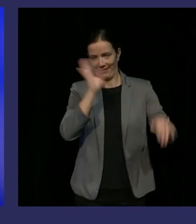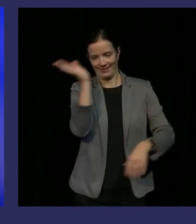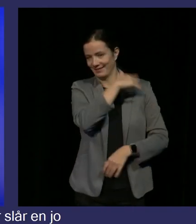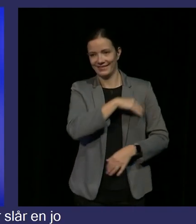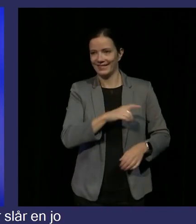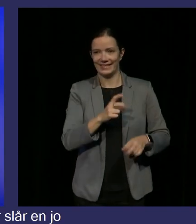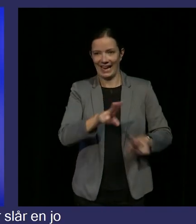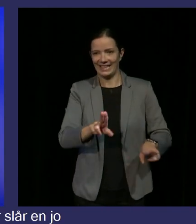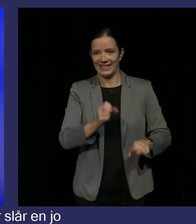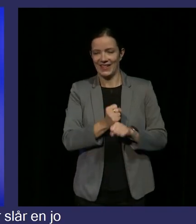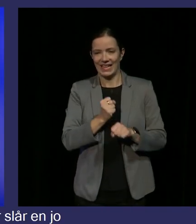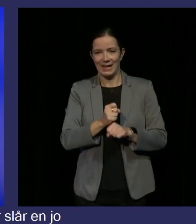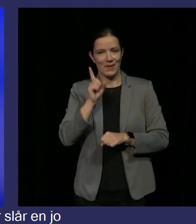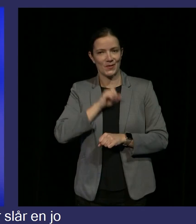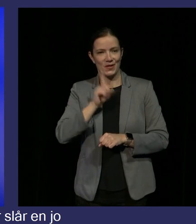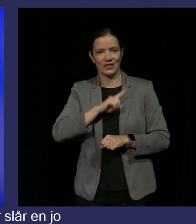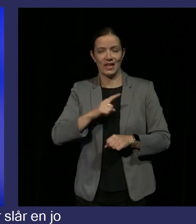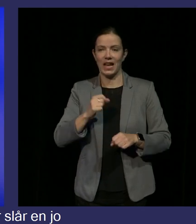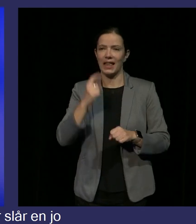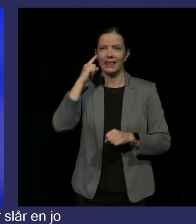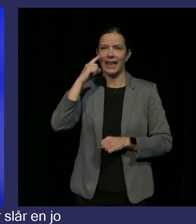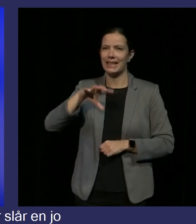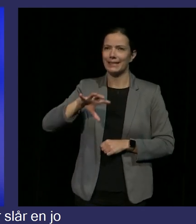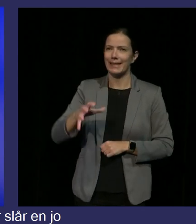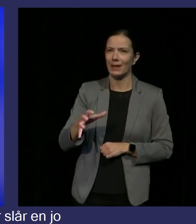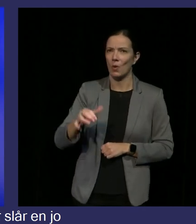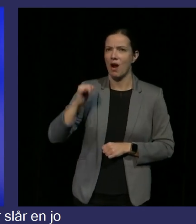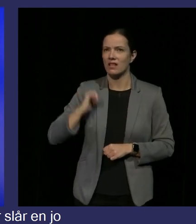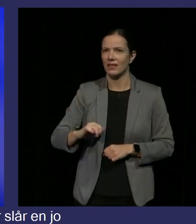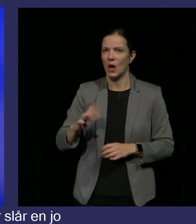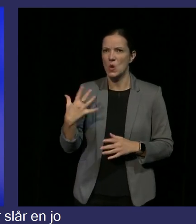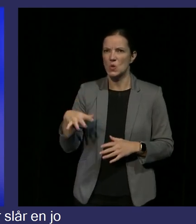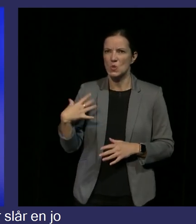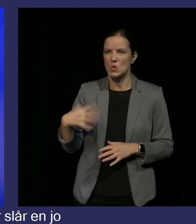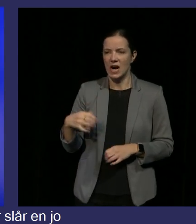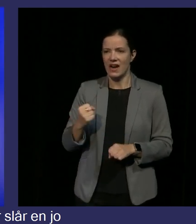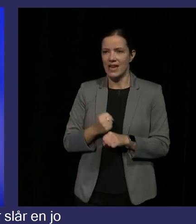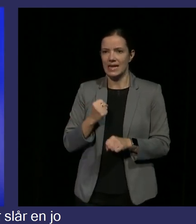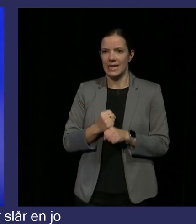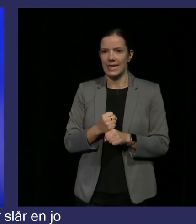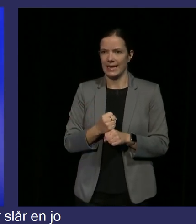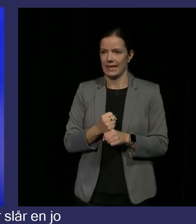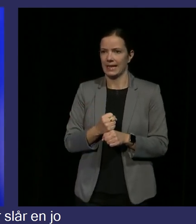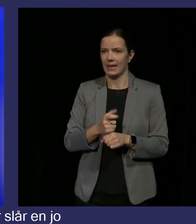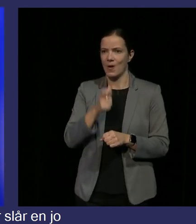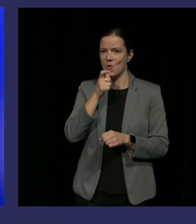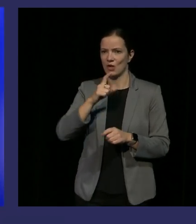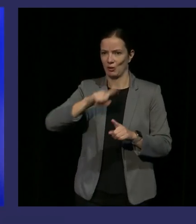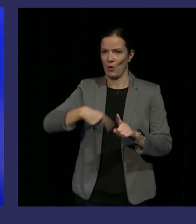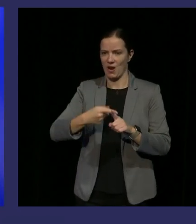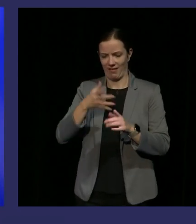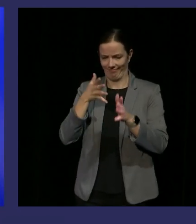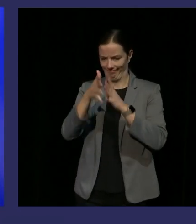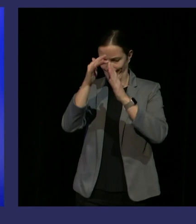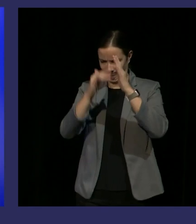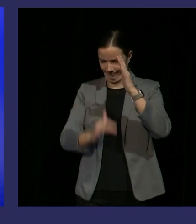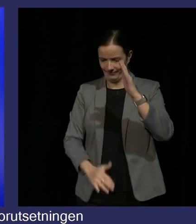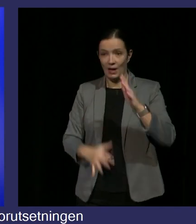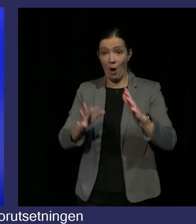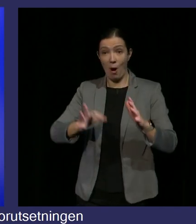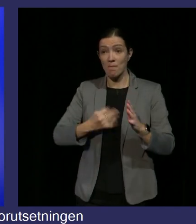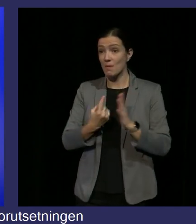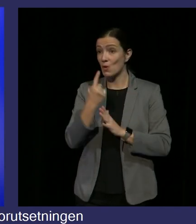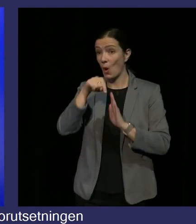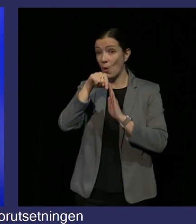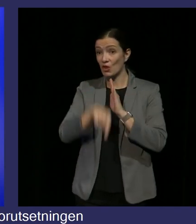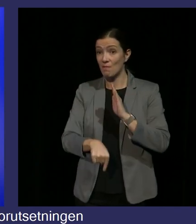Nei da, jeg mener ikke det. Sektoransvar slår en jo som et gjennomgående tema, og det håper jeg vi får utdypet.